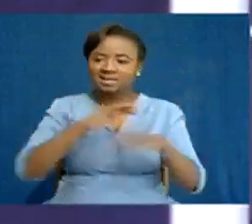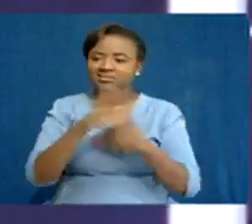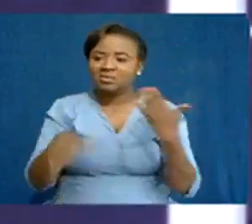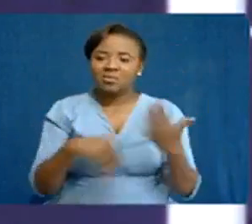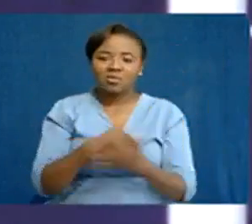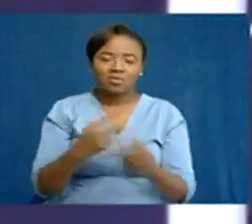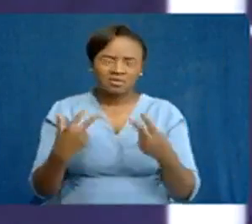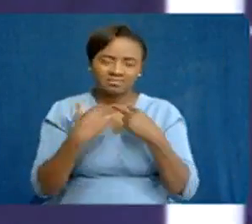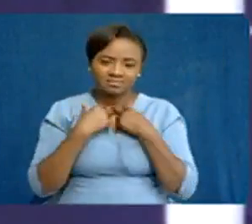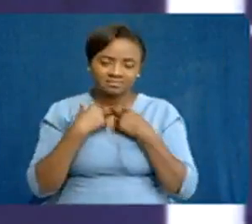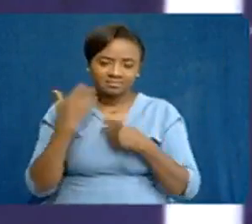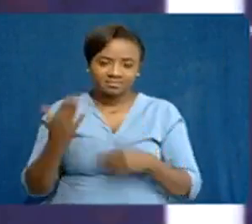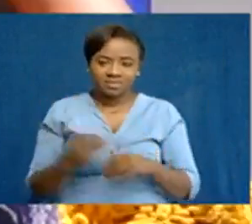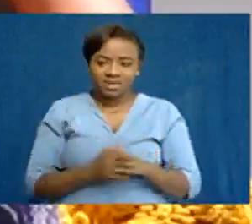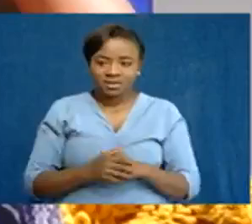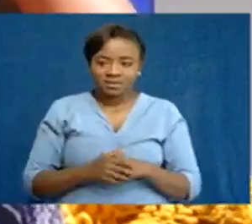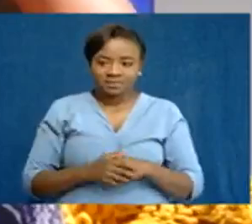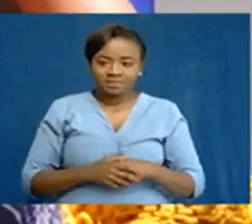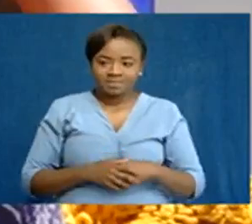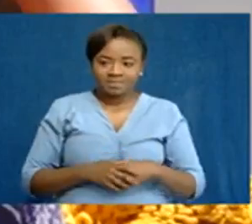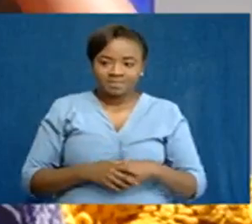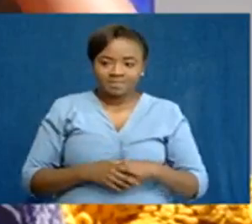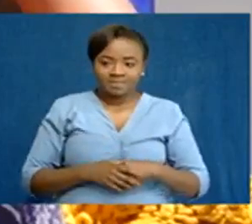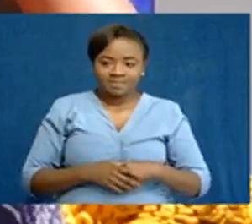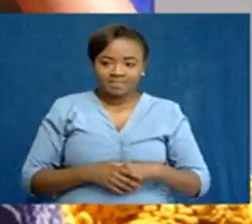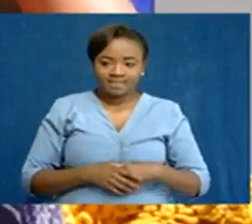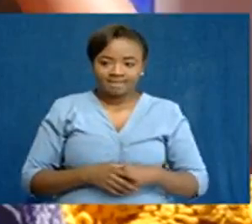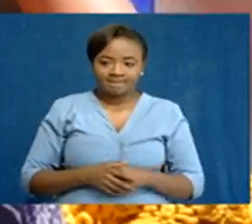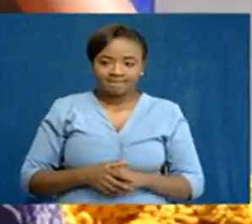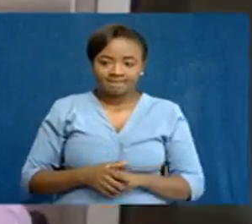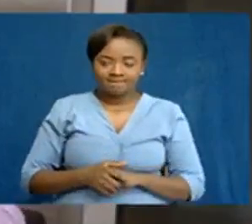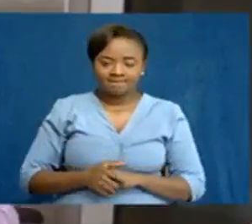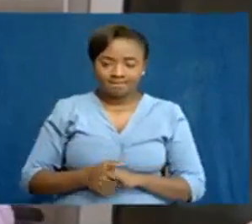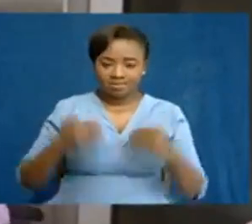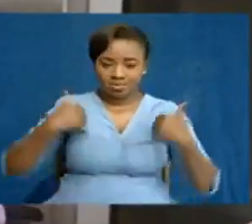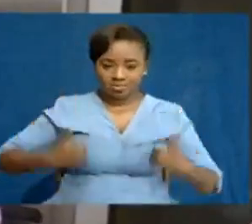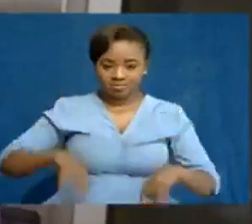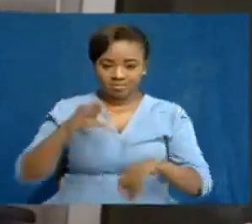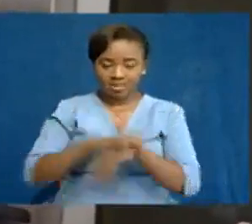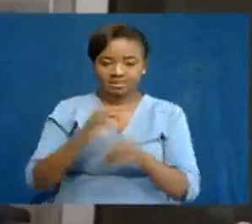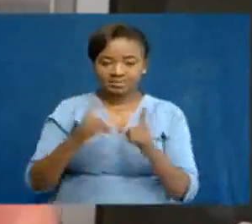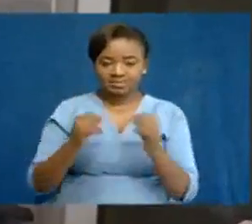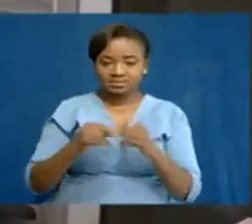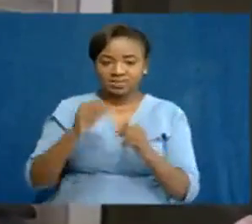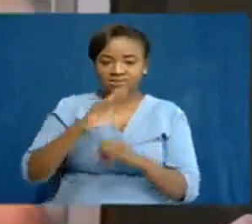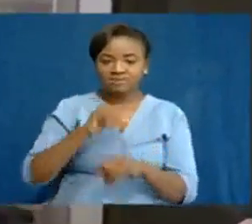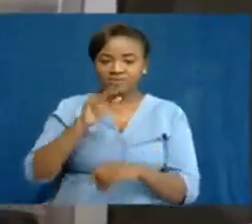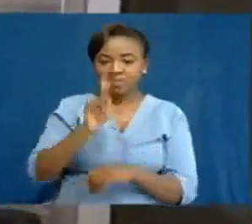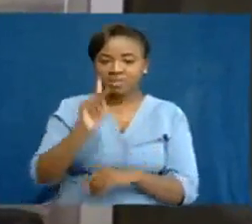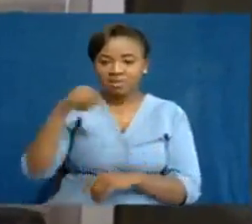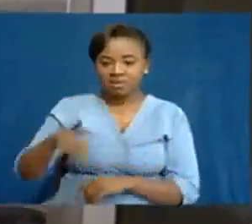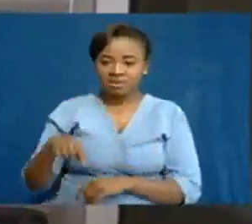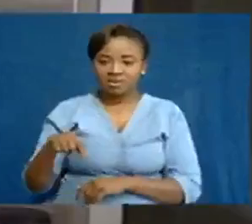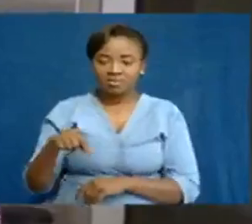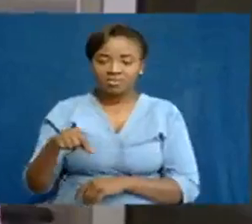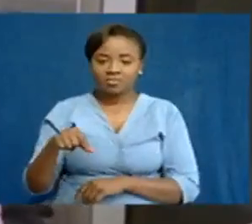unaohudumia maelfu ya wasafiri kutoka dira zote za ulimwengu. So I got a message from Kenya Airways a couple of